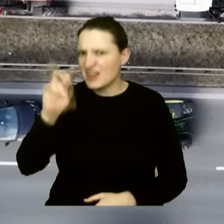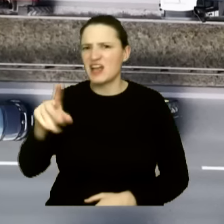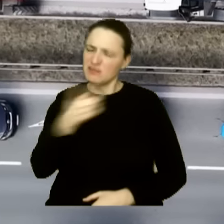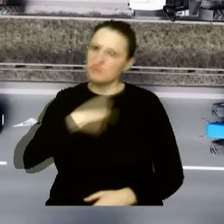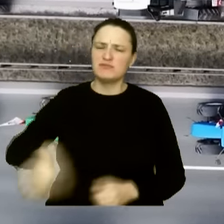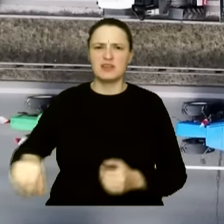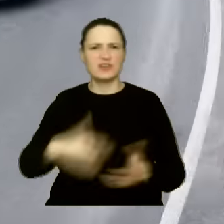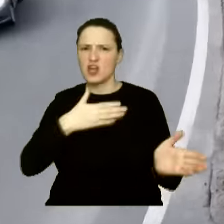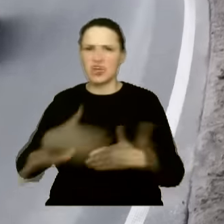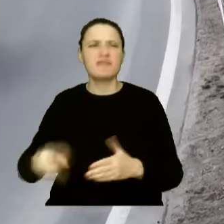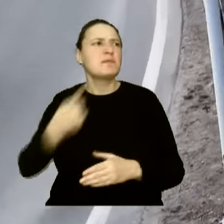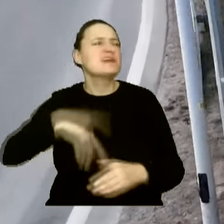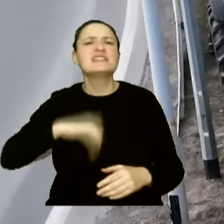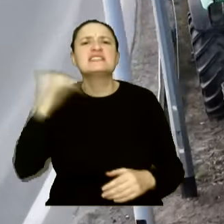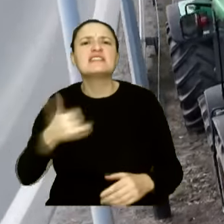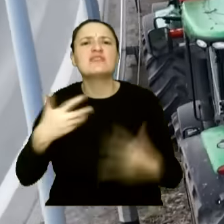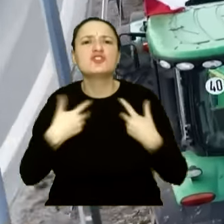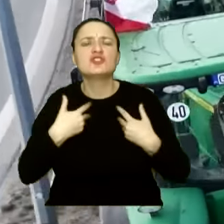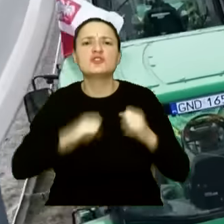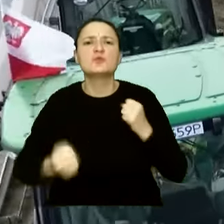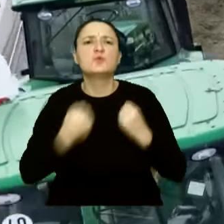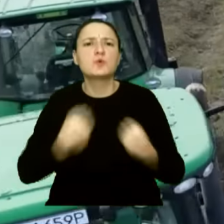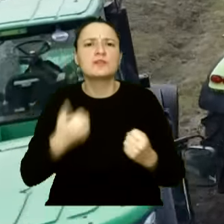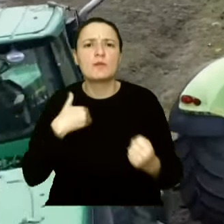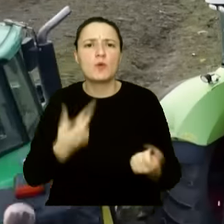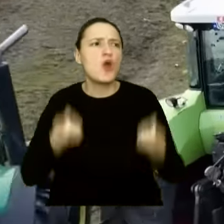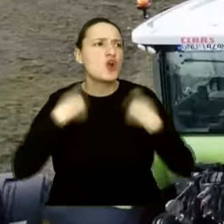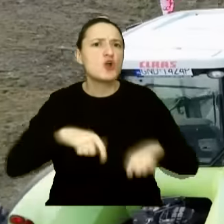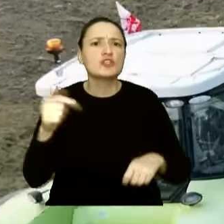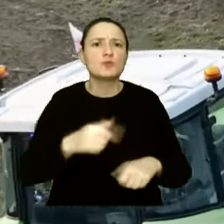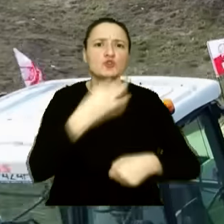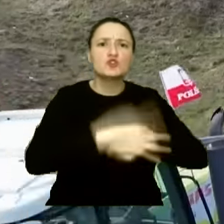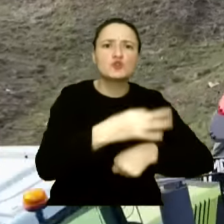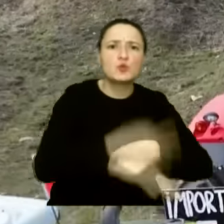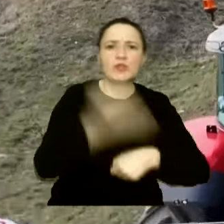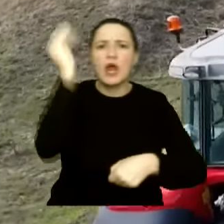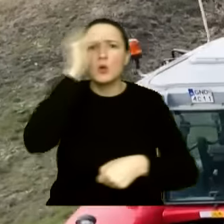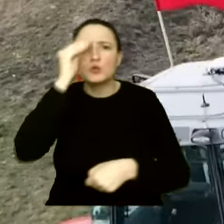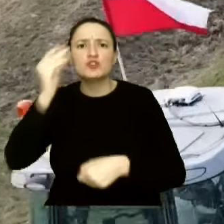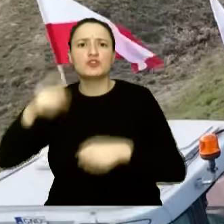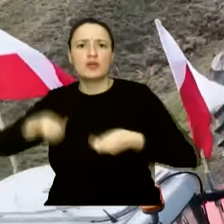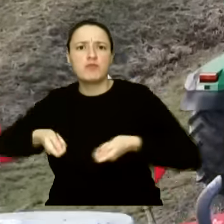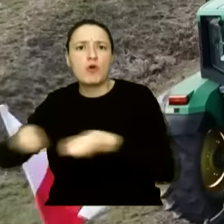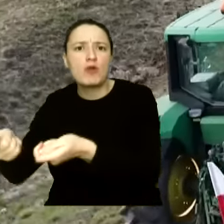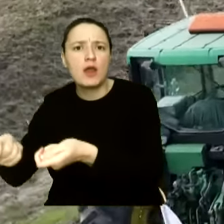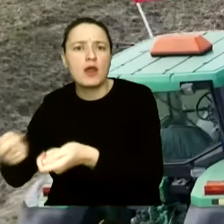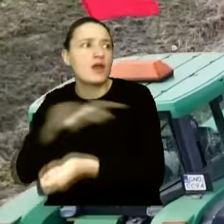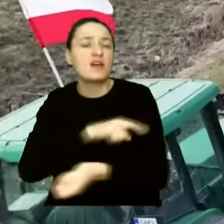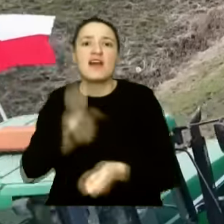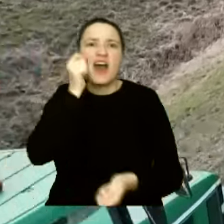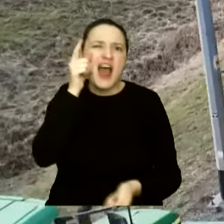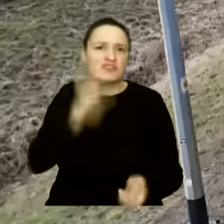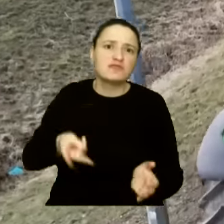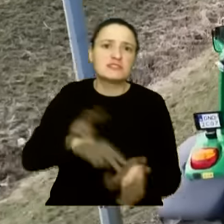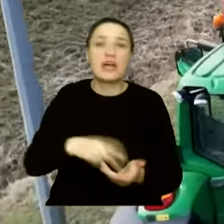mieliśmy pod górkę. Pani redaktor, rolnik musi się uczyć, studiować i pracować w polu. My musieliśmy wcześniej wstać, pomóc rodzicom